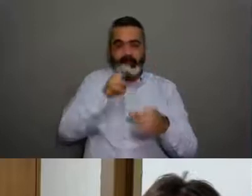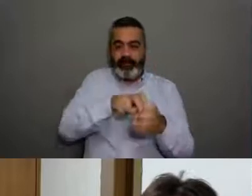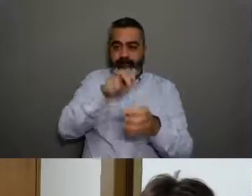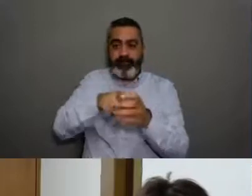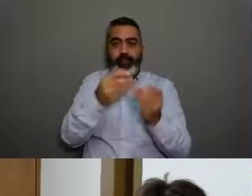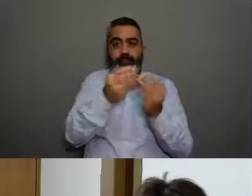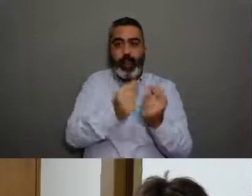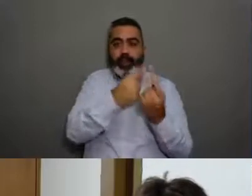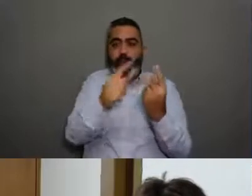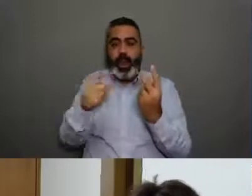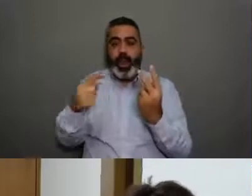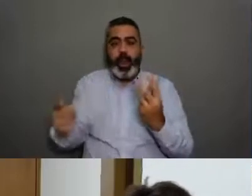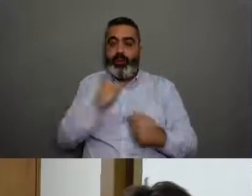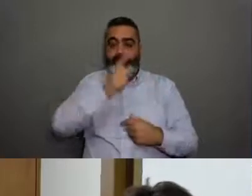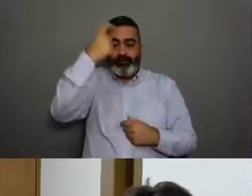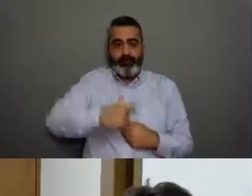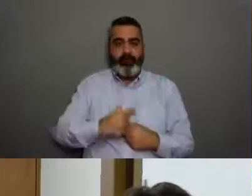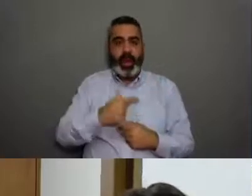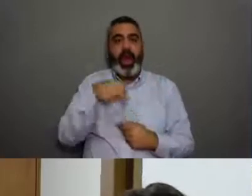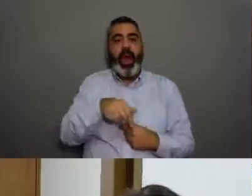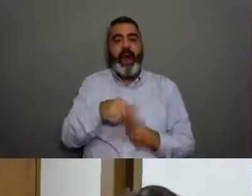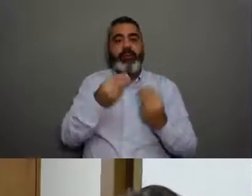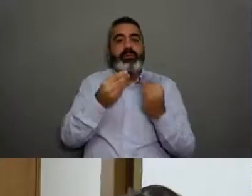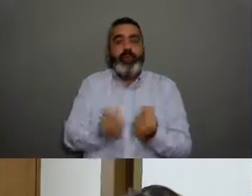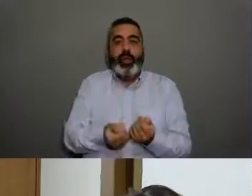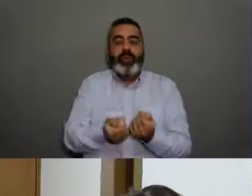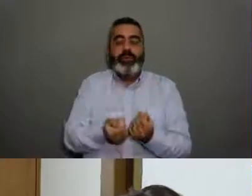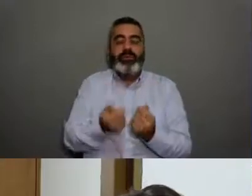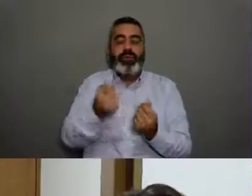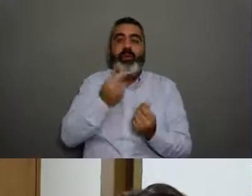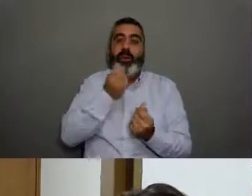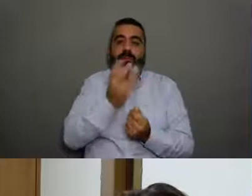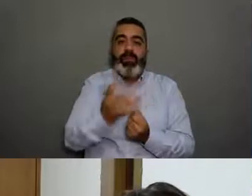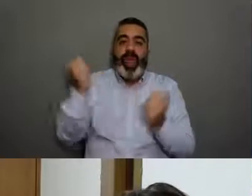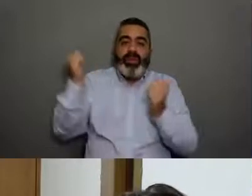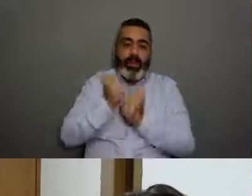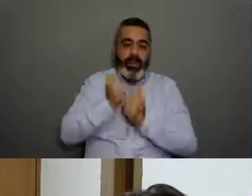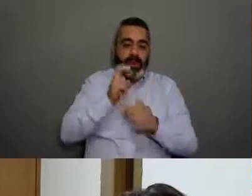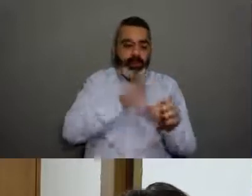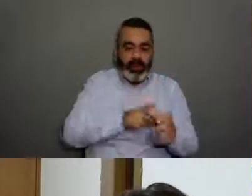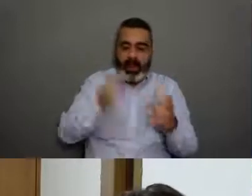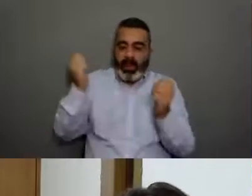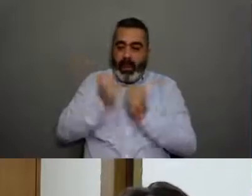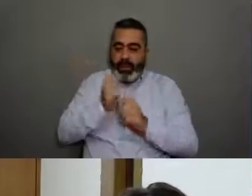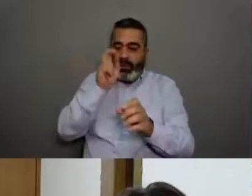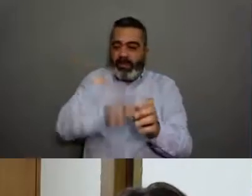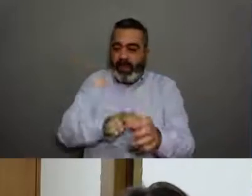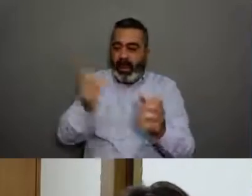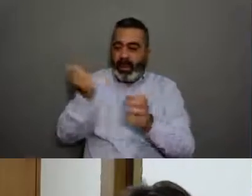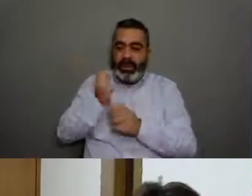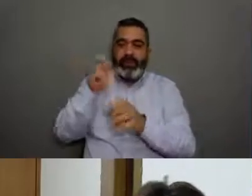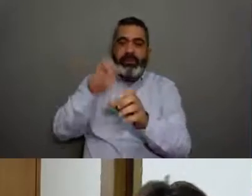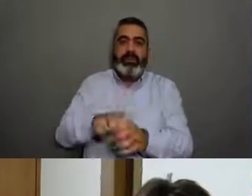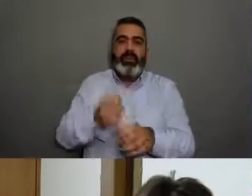ταυτοχρόνως σχετίζονται και με την πολλαπλή καταπίεση. Φαίνεται, και αυτό φάνηκε για